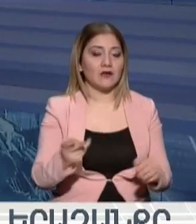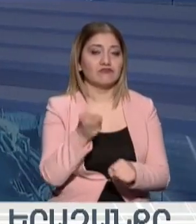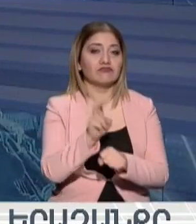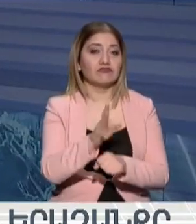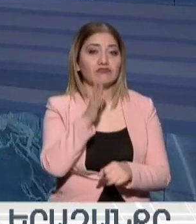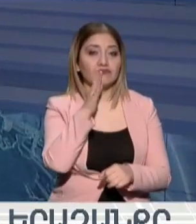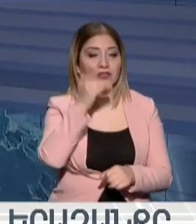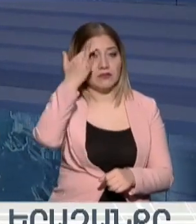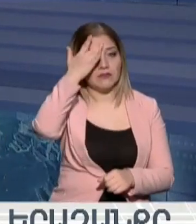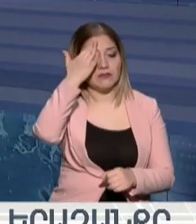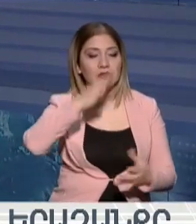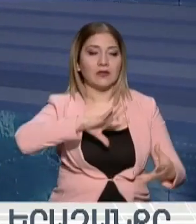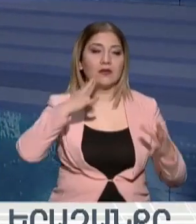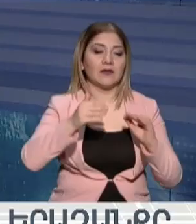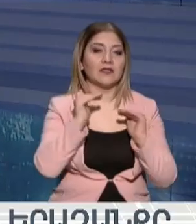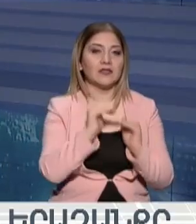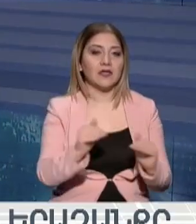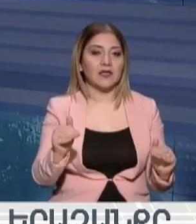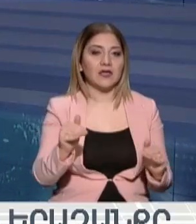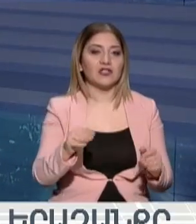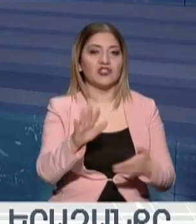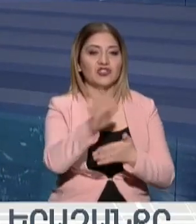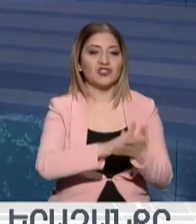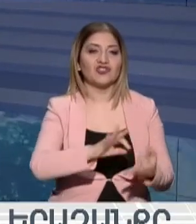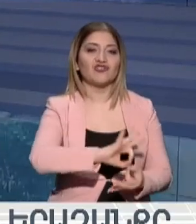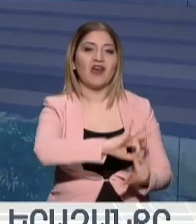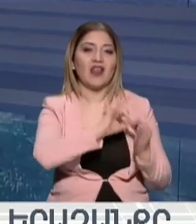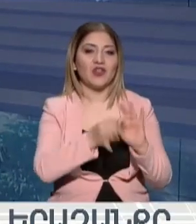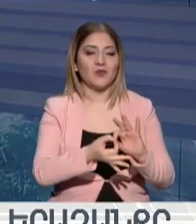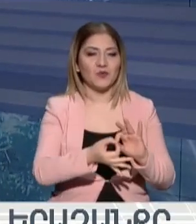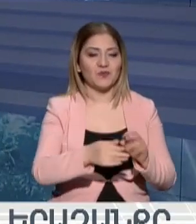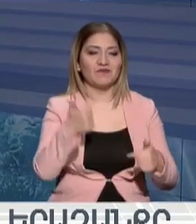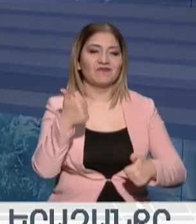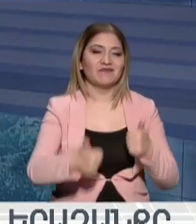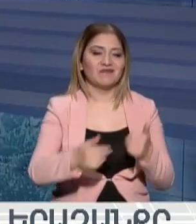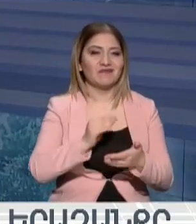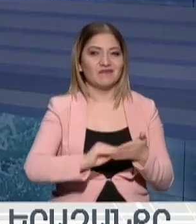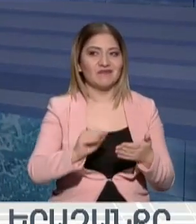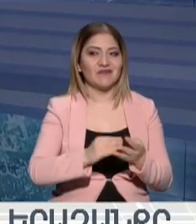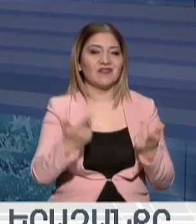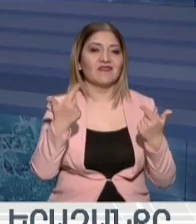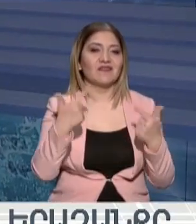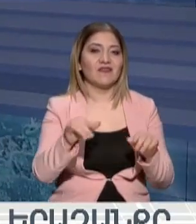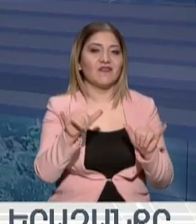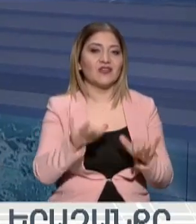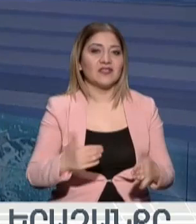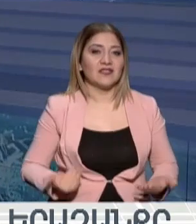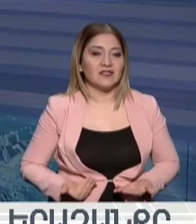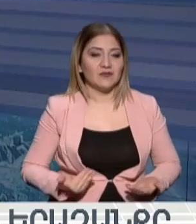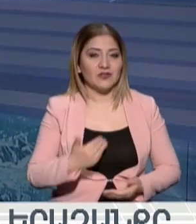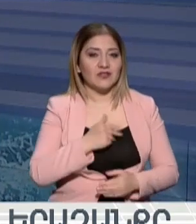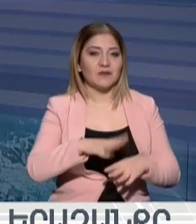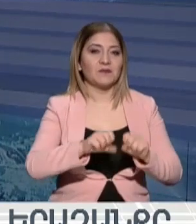Շրջայցի ընթացքում նախատեսվում է ամփոփել երեխաների գրած շարադրությունների մրցույթը։ Փոքրիկները գրել էին, թե որտեղ են ուզում ապրել եւ